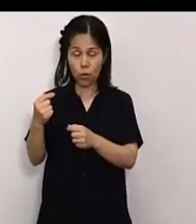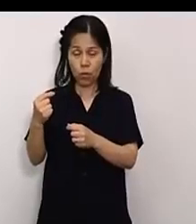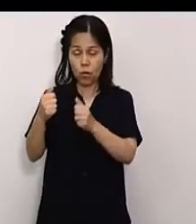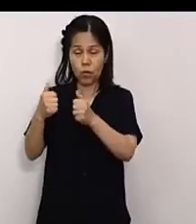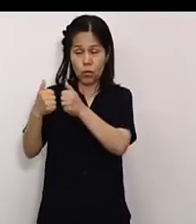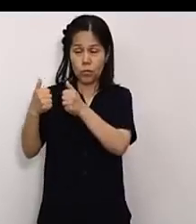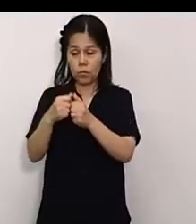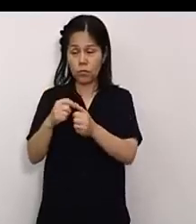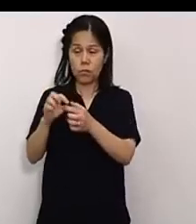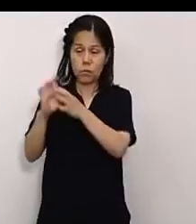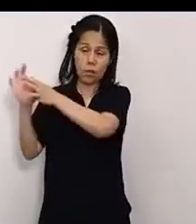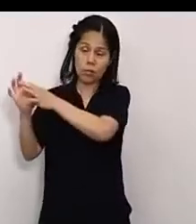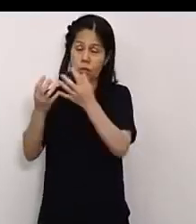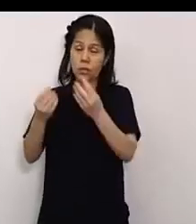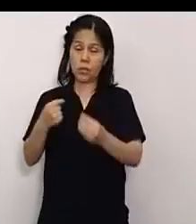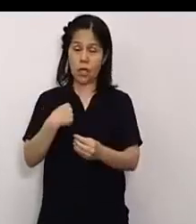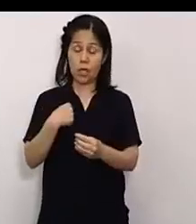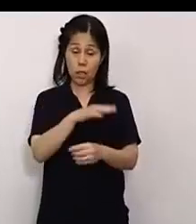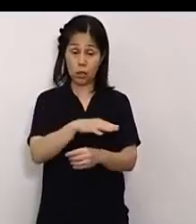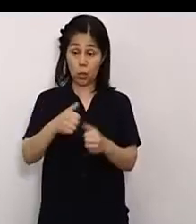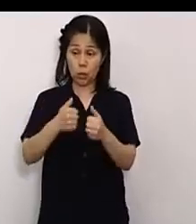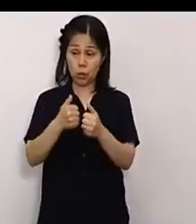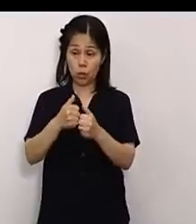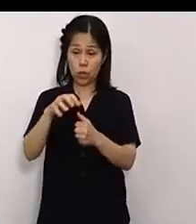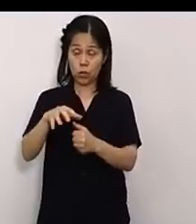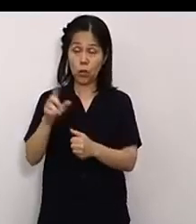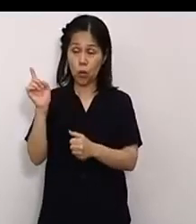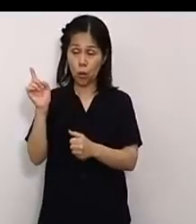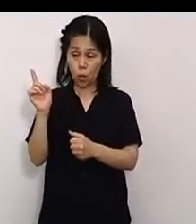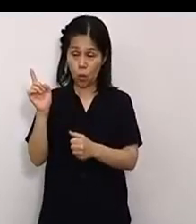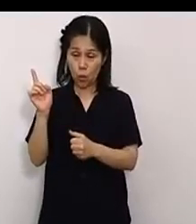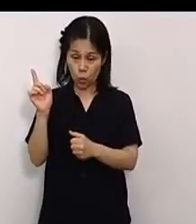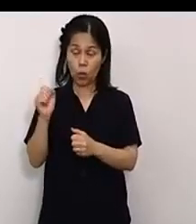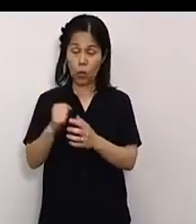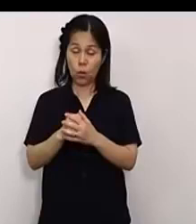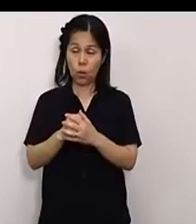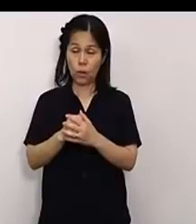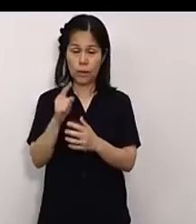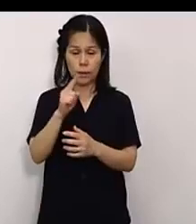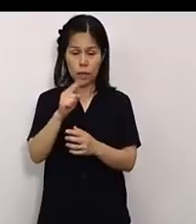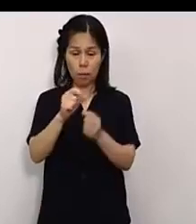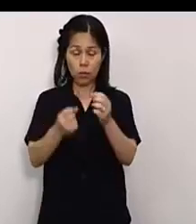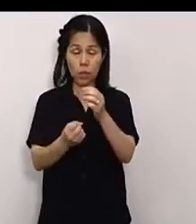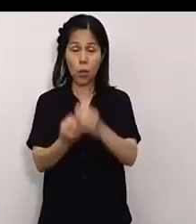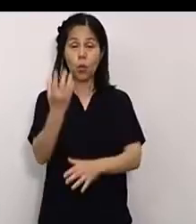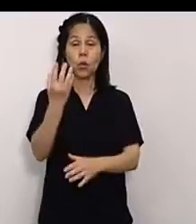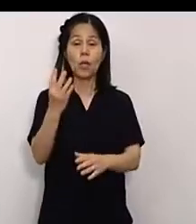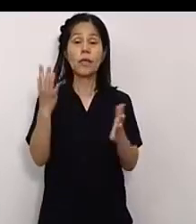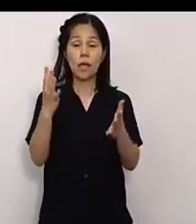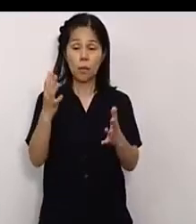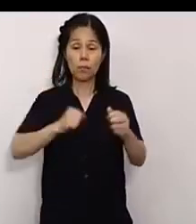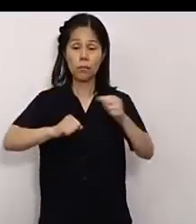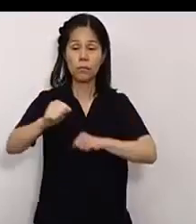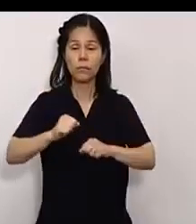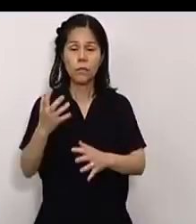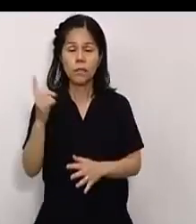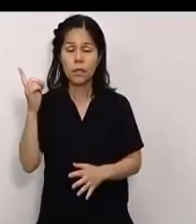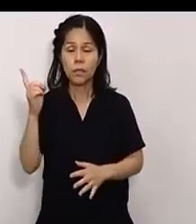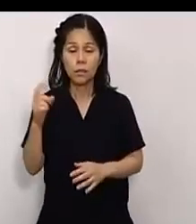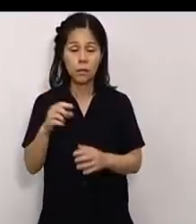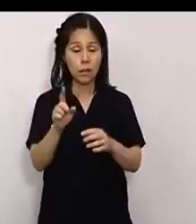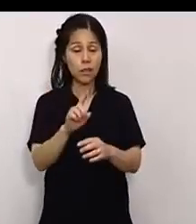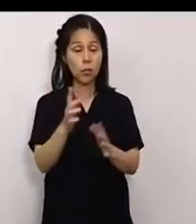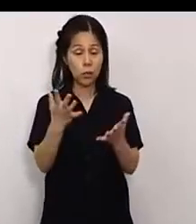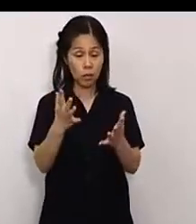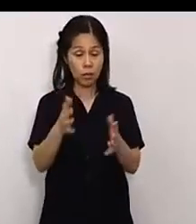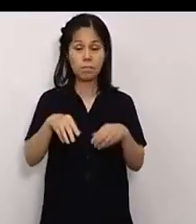そうしたら児童相談所はもう本当にことが起きなければ何も動かないっていう、そんな感じの